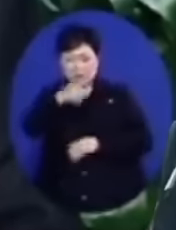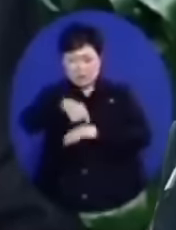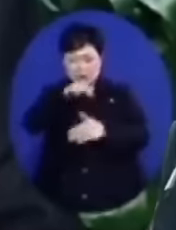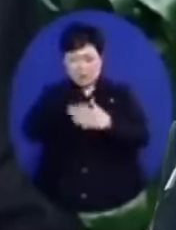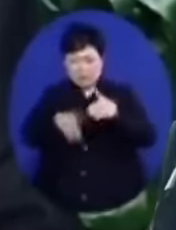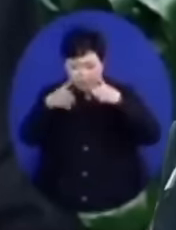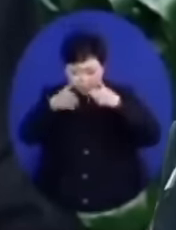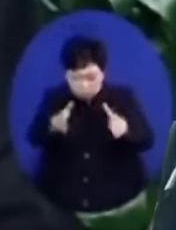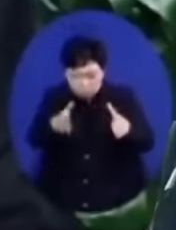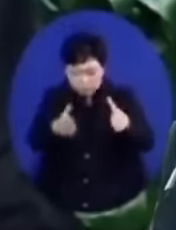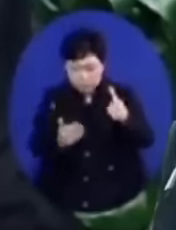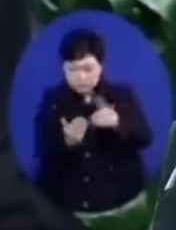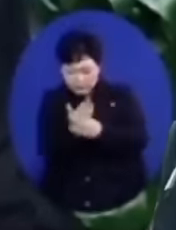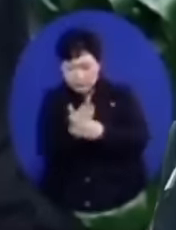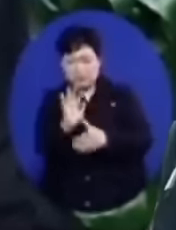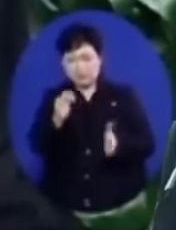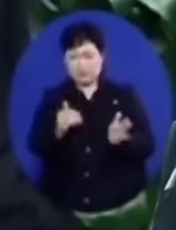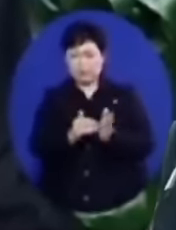집중도 생기고